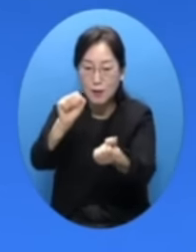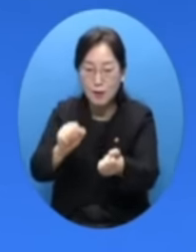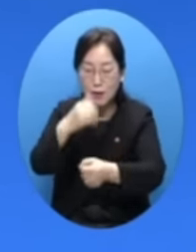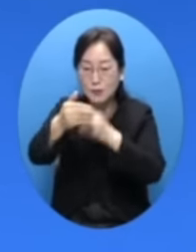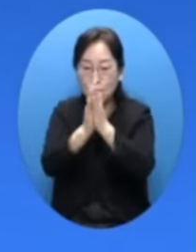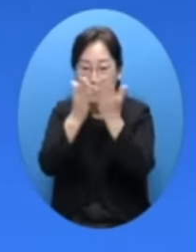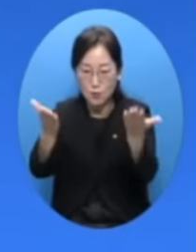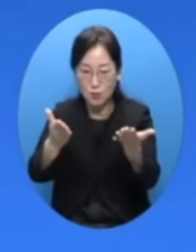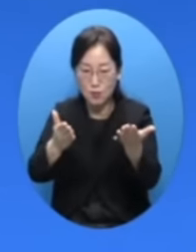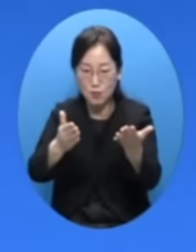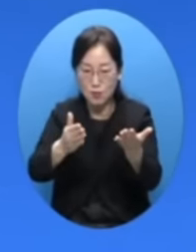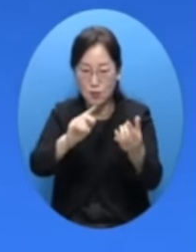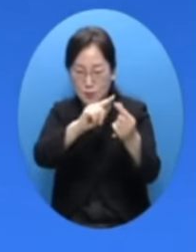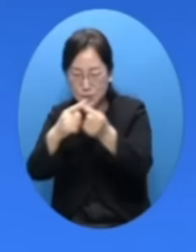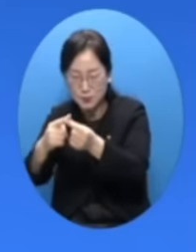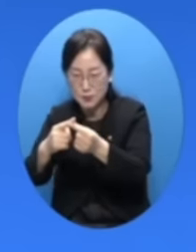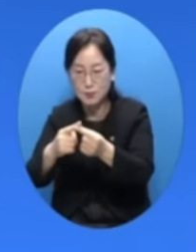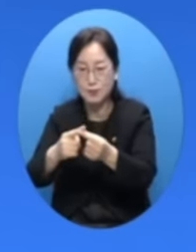성경이